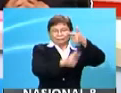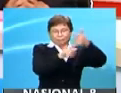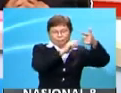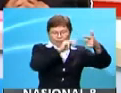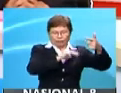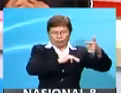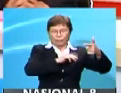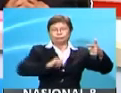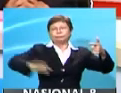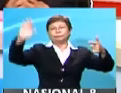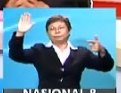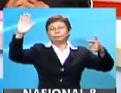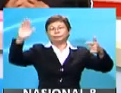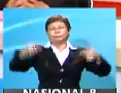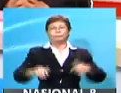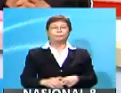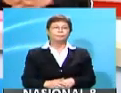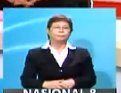menteri mengangkat